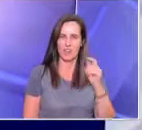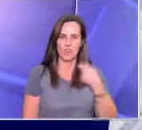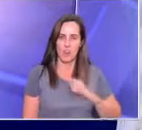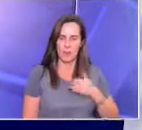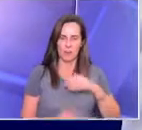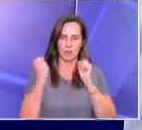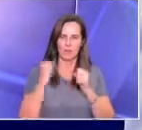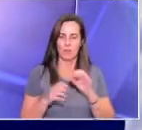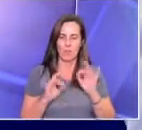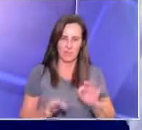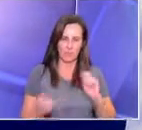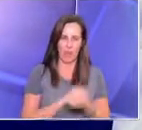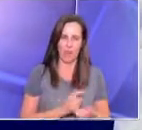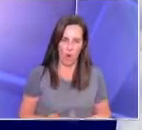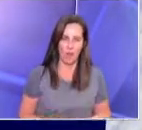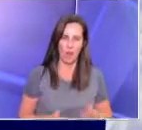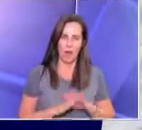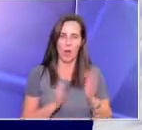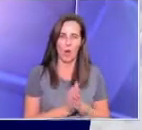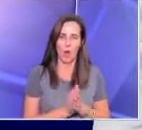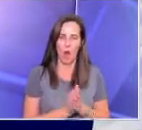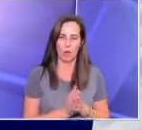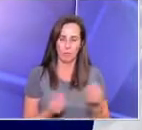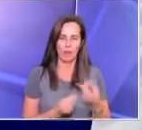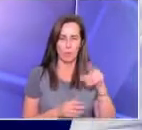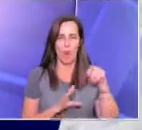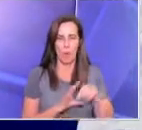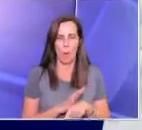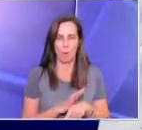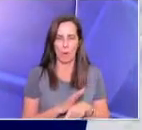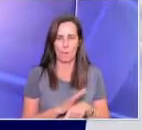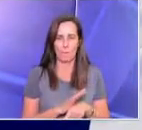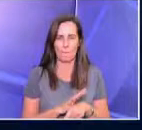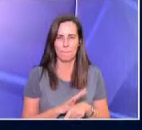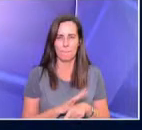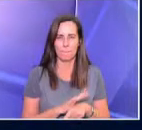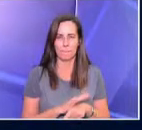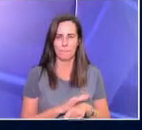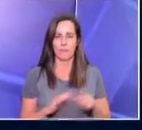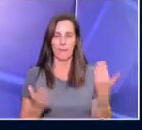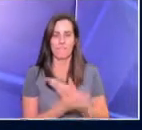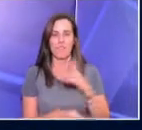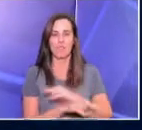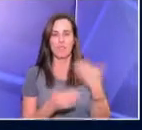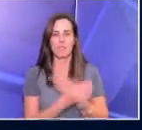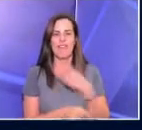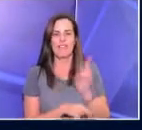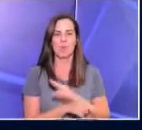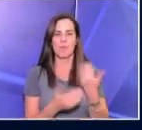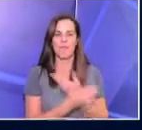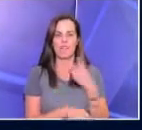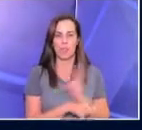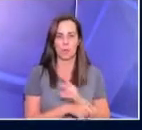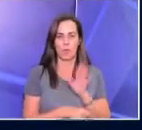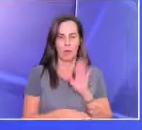כשגריר. מציאות הפוכה. למה? זה הכל נורד לשורשים הרבה יותר עמוקים. אז כמו שחולדאי אמר, פייק ניוז, זה מערכת... כן, אבל אני חושב שגם